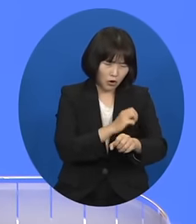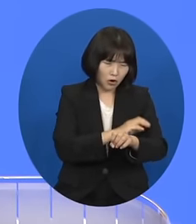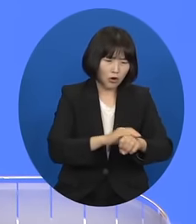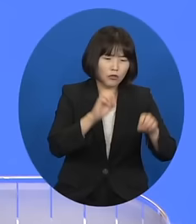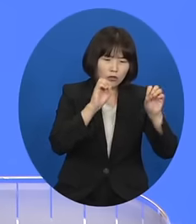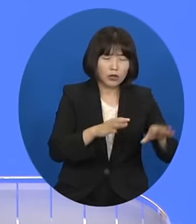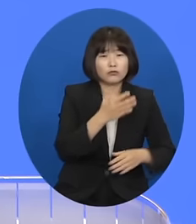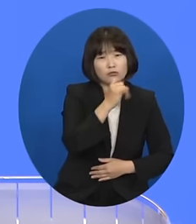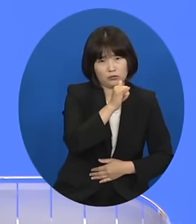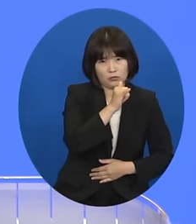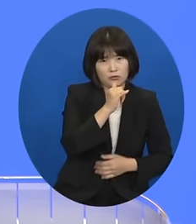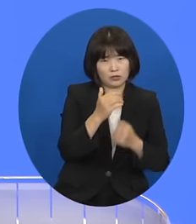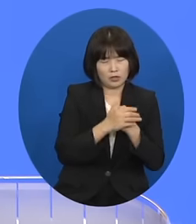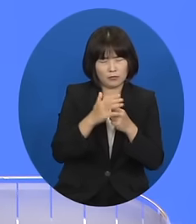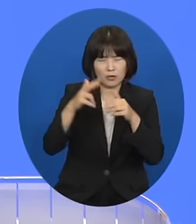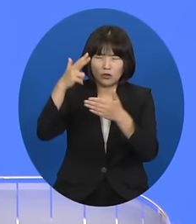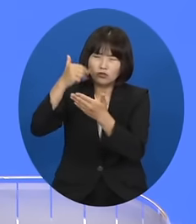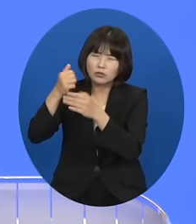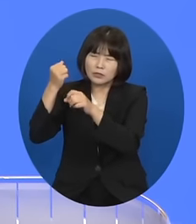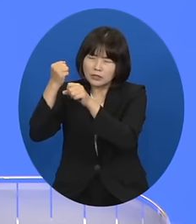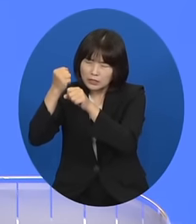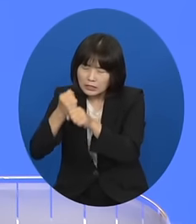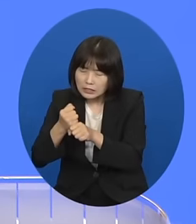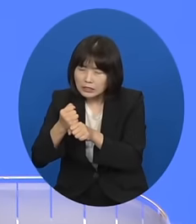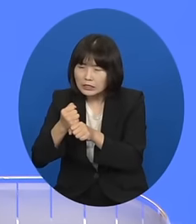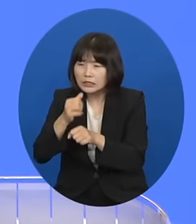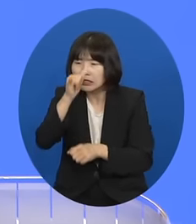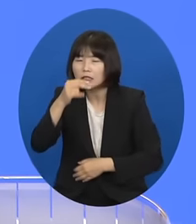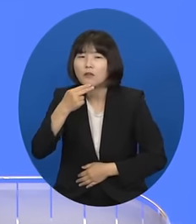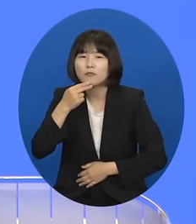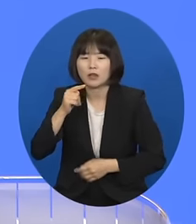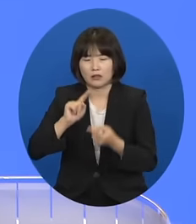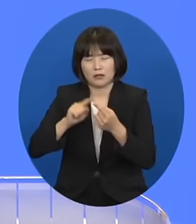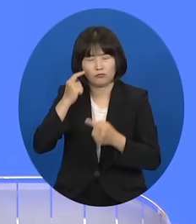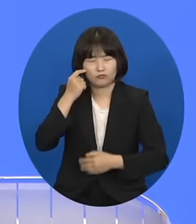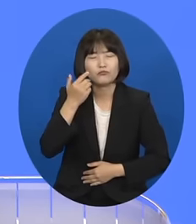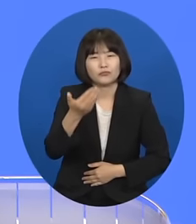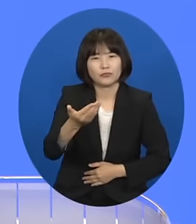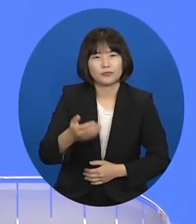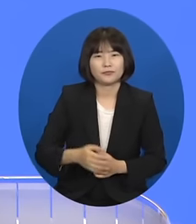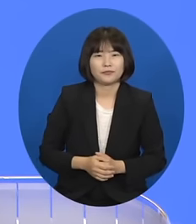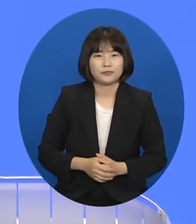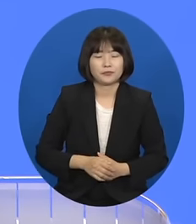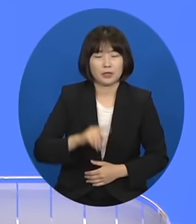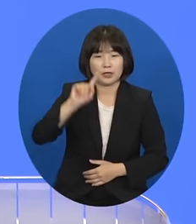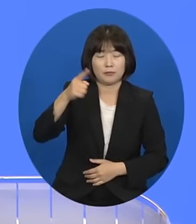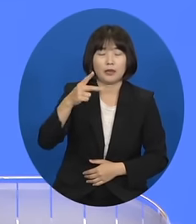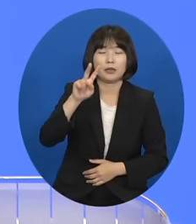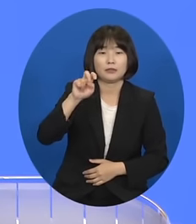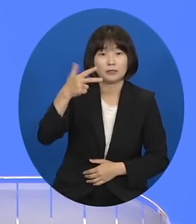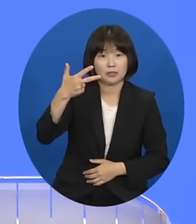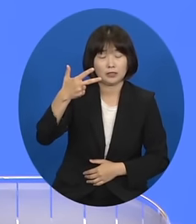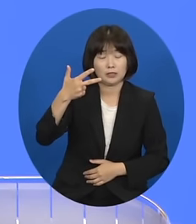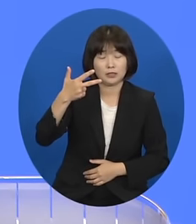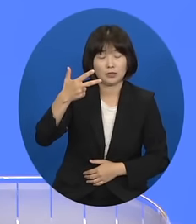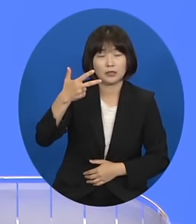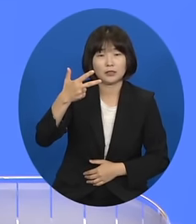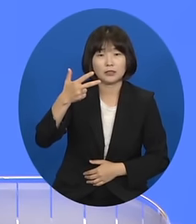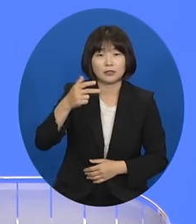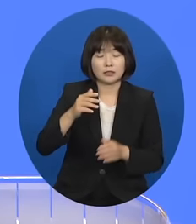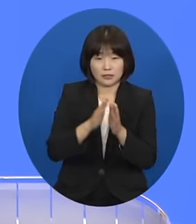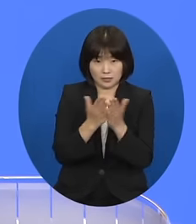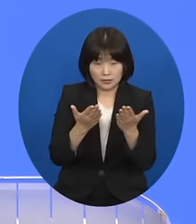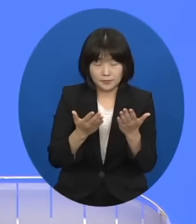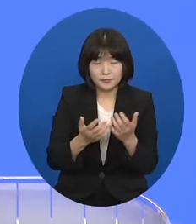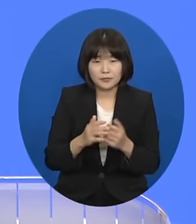정말 우리는 주님을 의지하고 있느냐, 그것을 물어보는 거예요. 127편에서 우리가 우리의 집을,